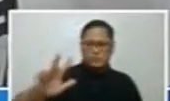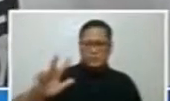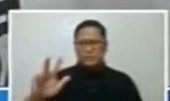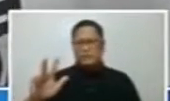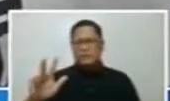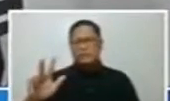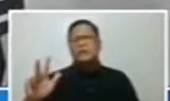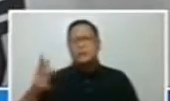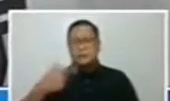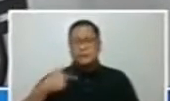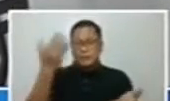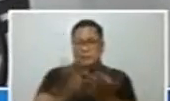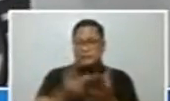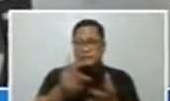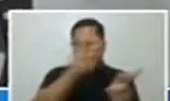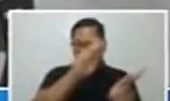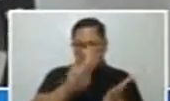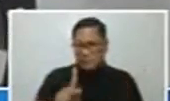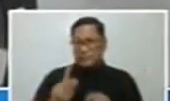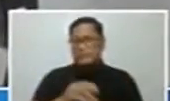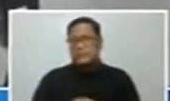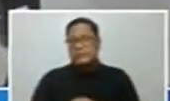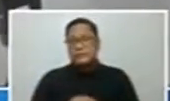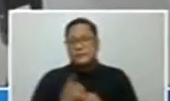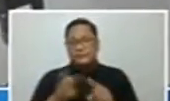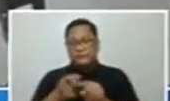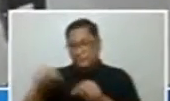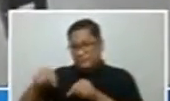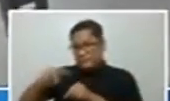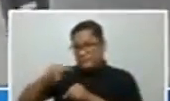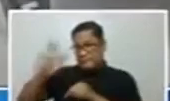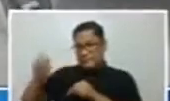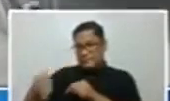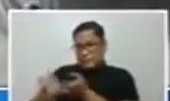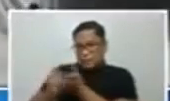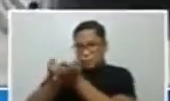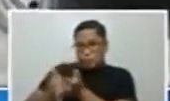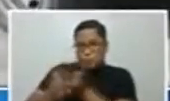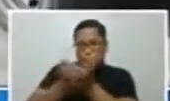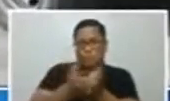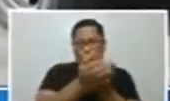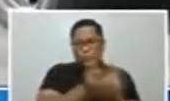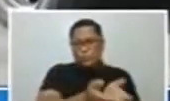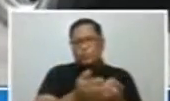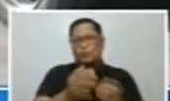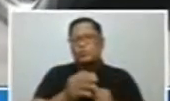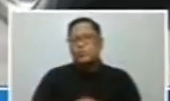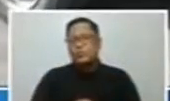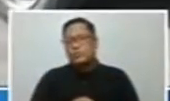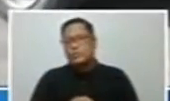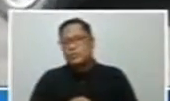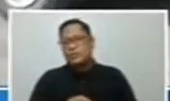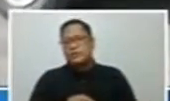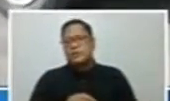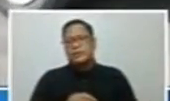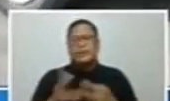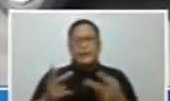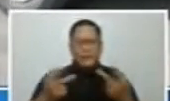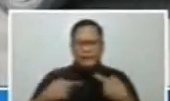natin pinapalagpas. Isa-isa yan na nirarapid test natin. At pag may sintomas at